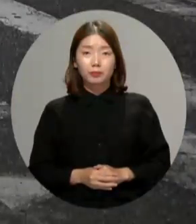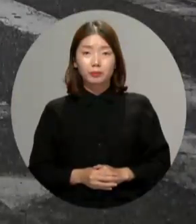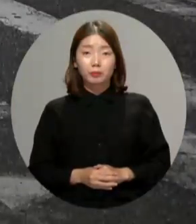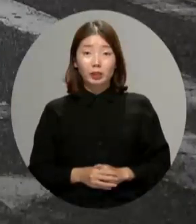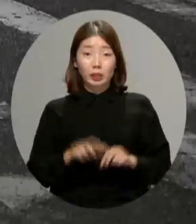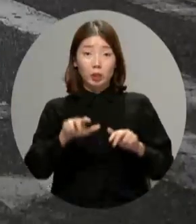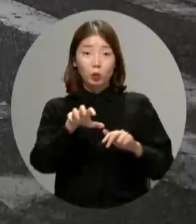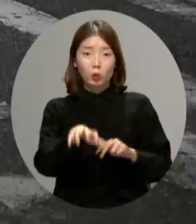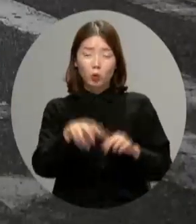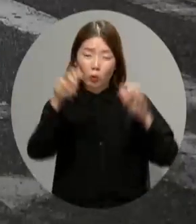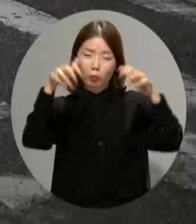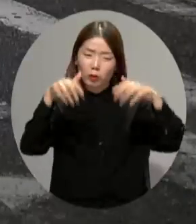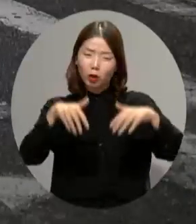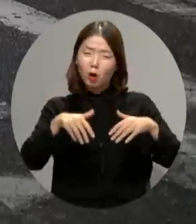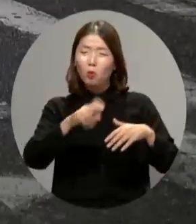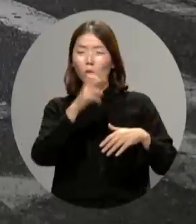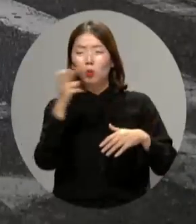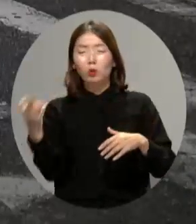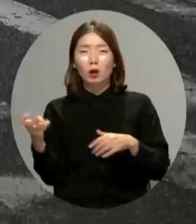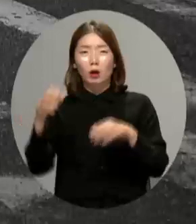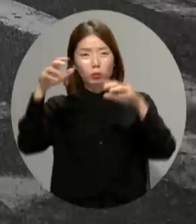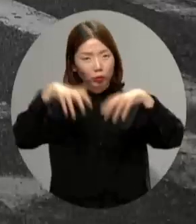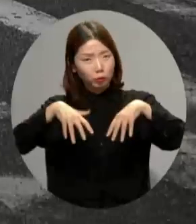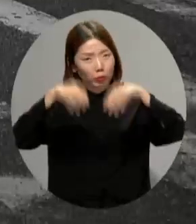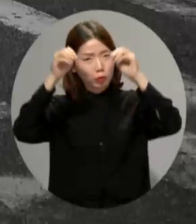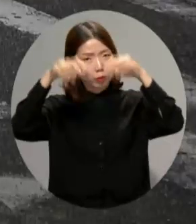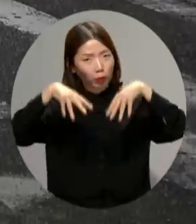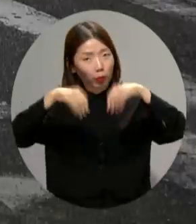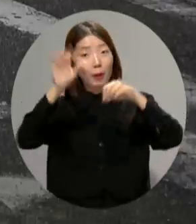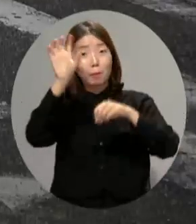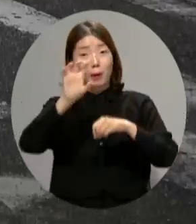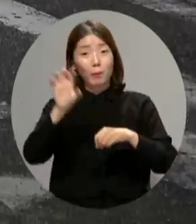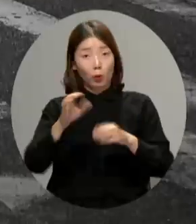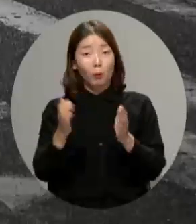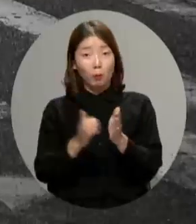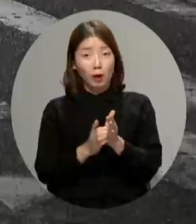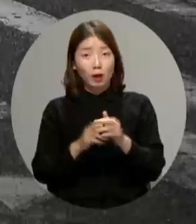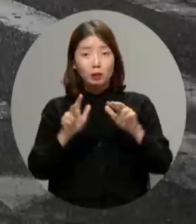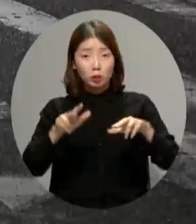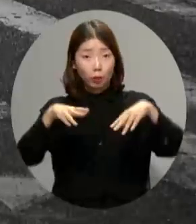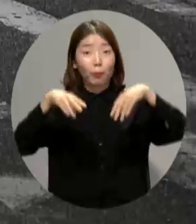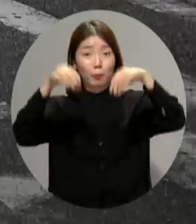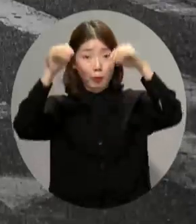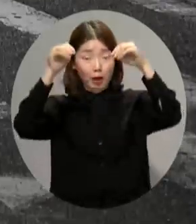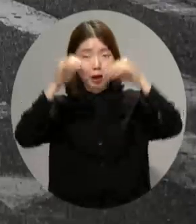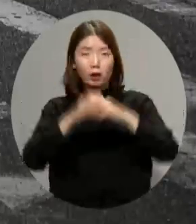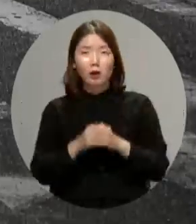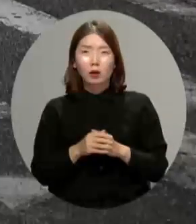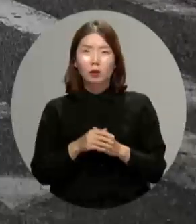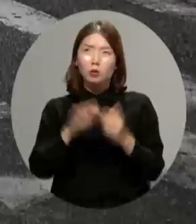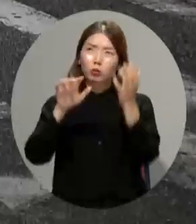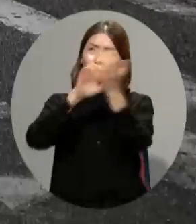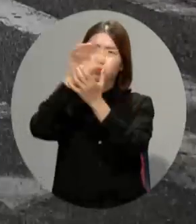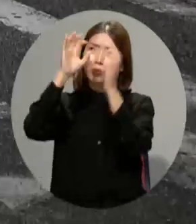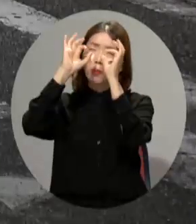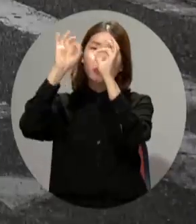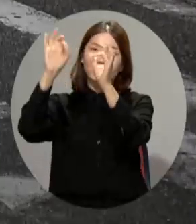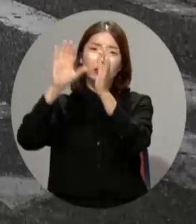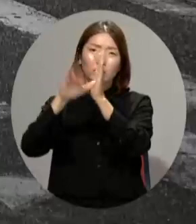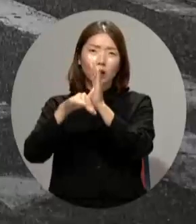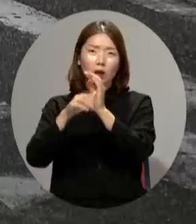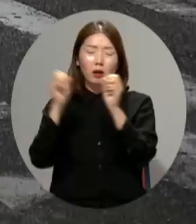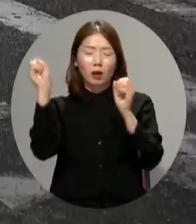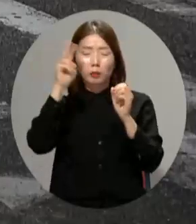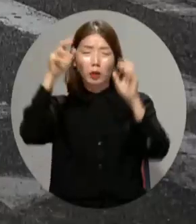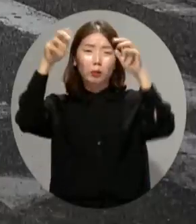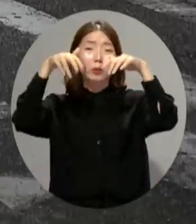네, 이곳에는 장맛비가 오후 늦게까지 내리다가 그치기를 반복했는데요. 지금은 소강 상태인데 잔뜩 찌푸린 하늘을 보면